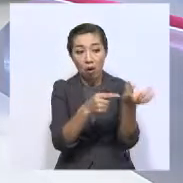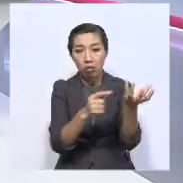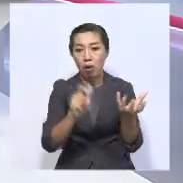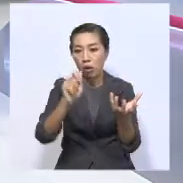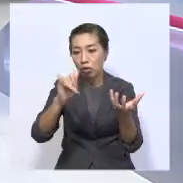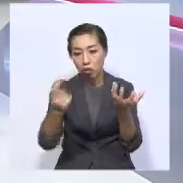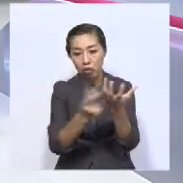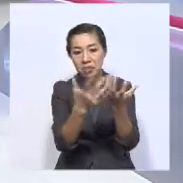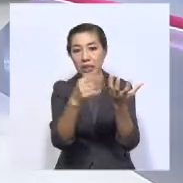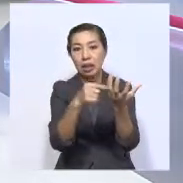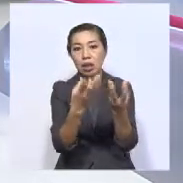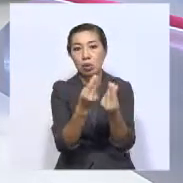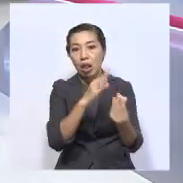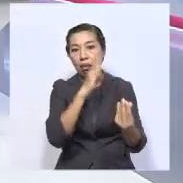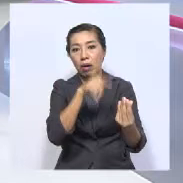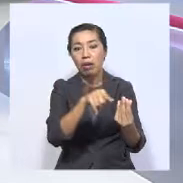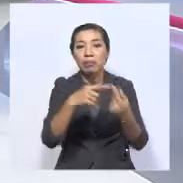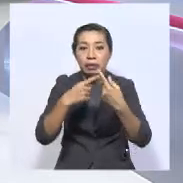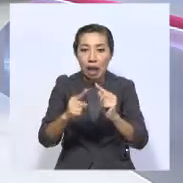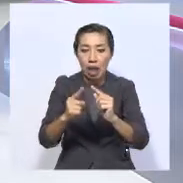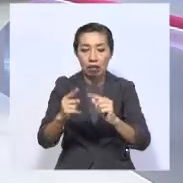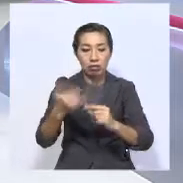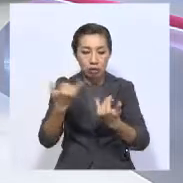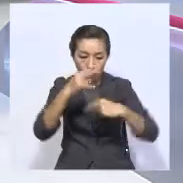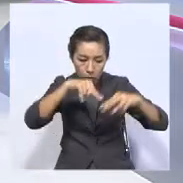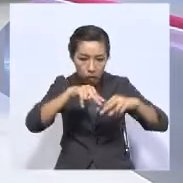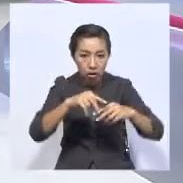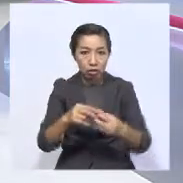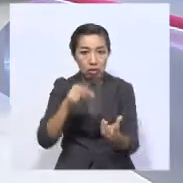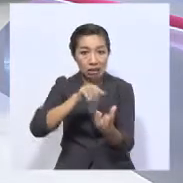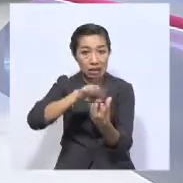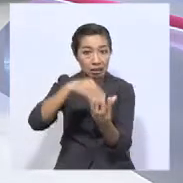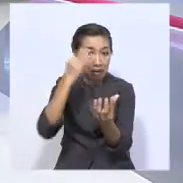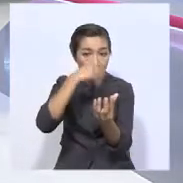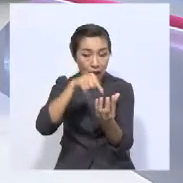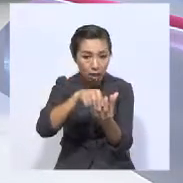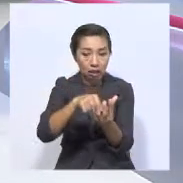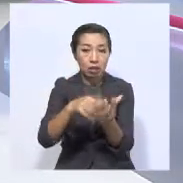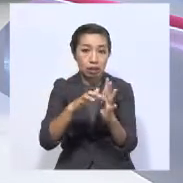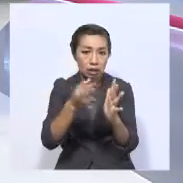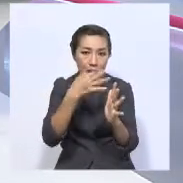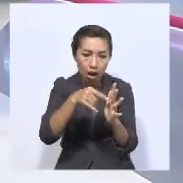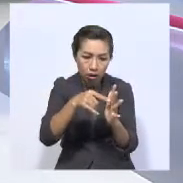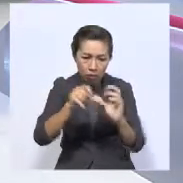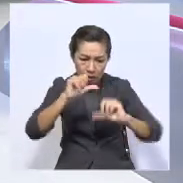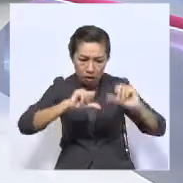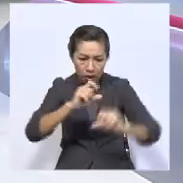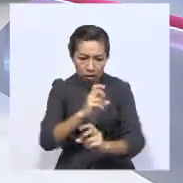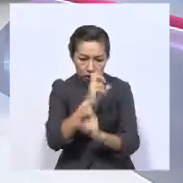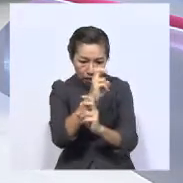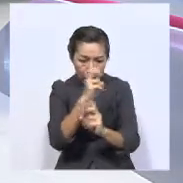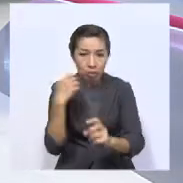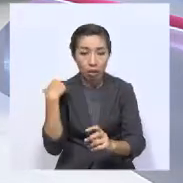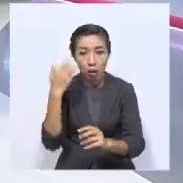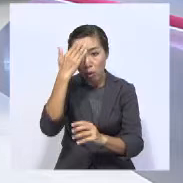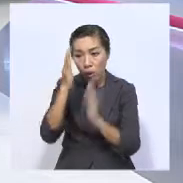ช้มาตรฐานปลอ ม แต่ตอนนี้ที่ไปตรวจสอบอยู่ก็คือมีสารพิษหรือเปล่าตอนนี้ต้องตรวจสอบด้วยนะครับเพราะว่าสินค้าหลายค